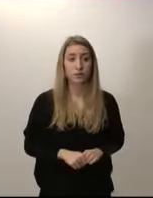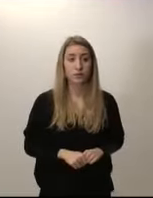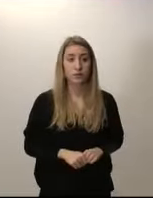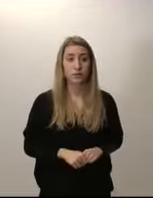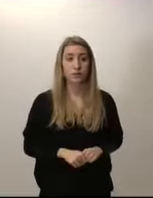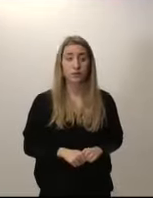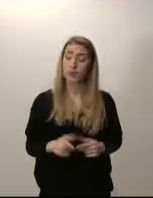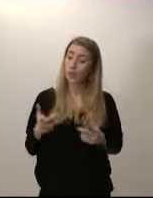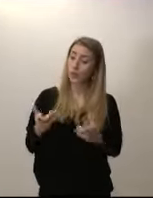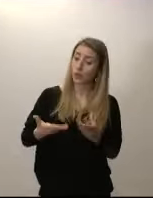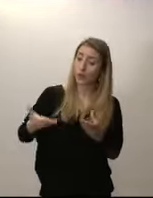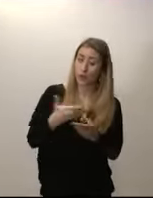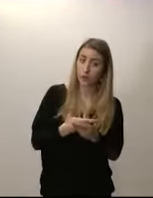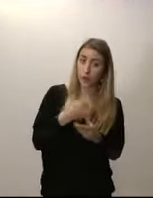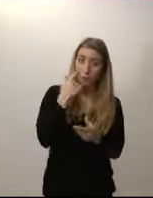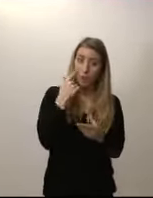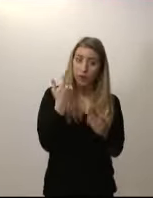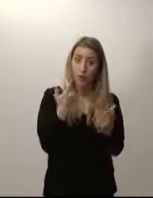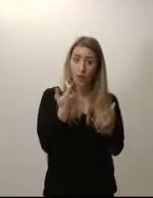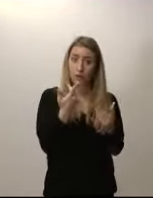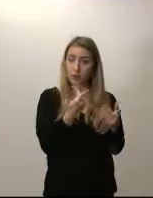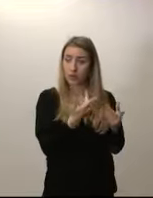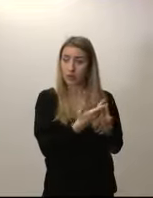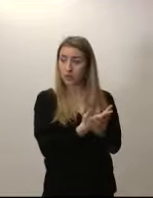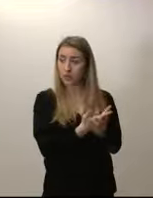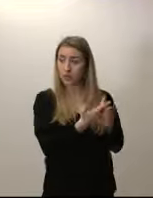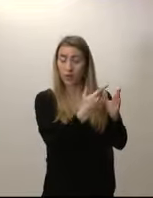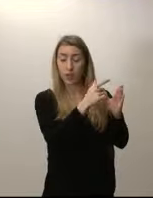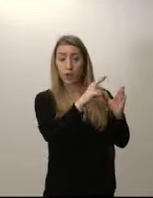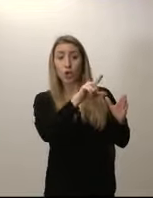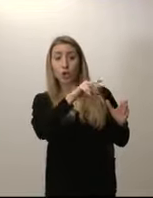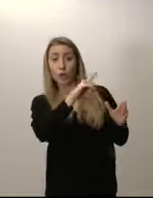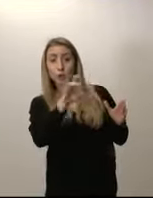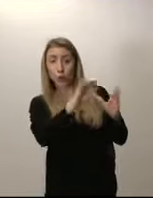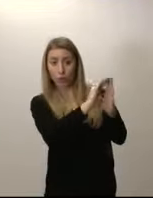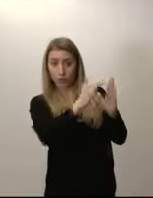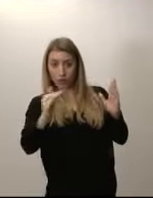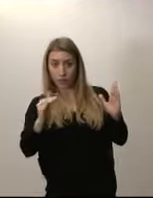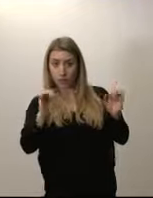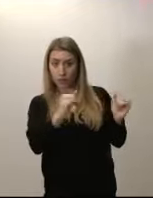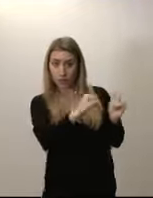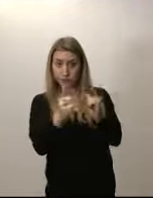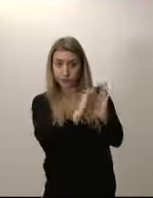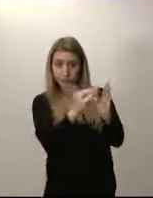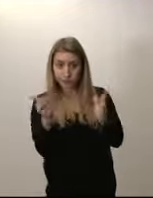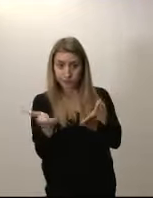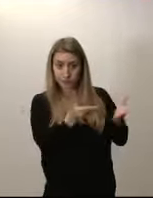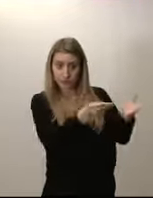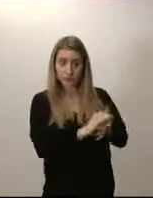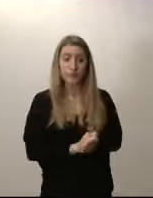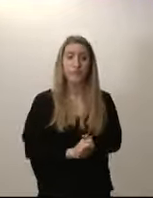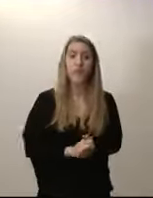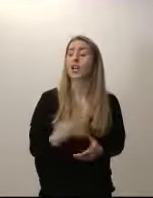Marel-Deca, vous vouliez peut-être intervenir pour la ludothèque? Un mot sur la ludothèque? Non. Bon. C'est un point qu'on a évoqué